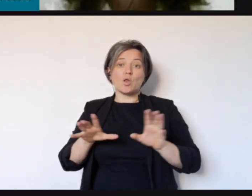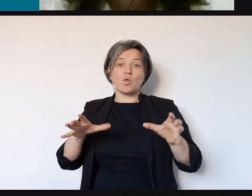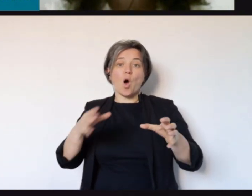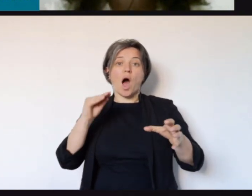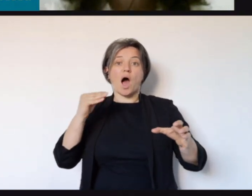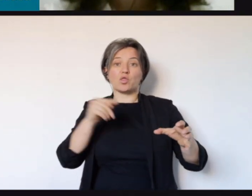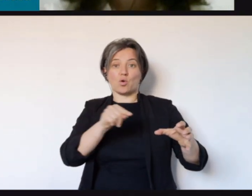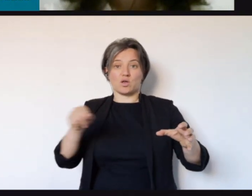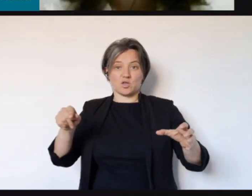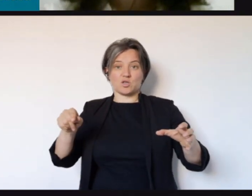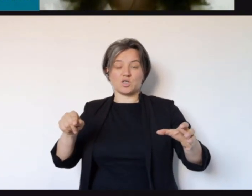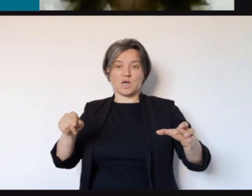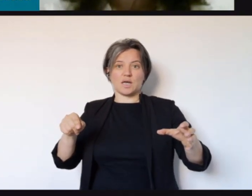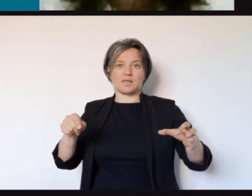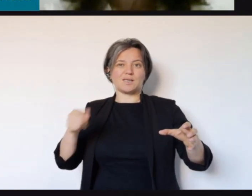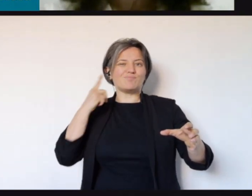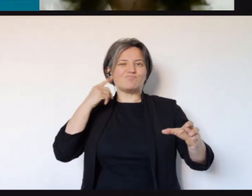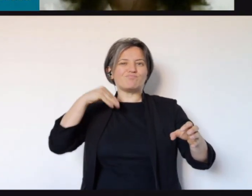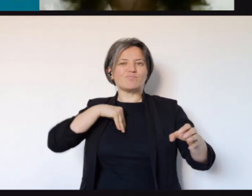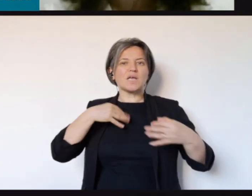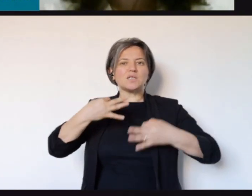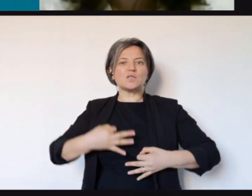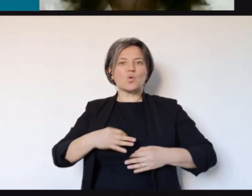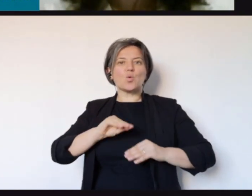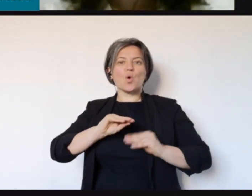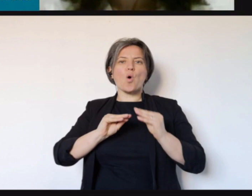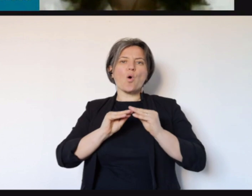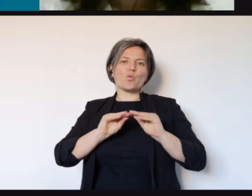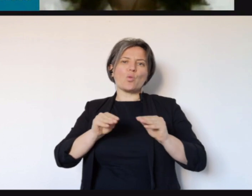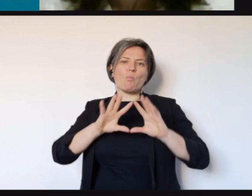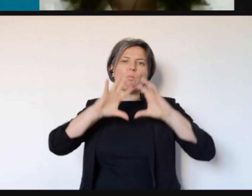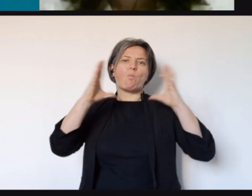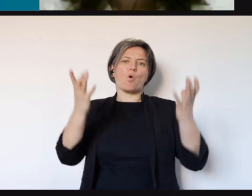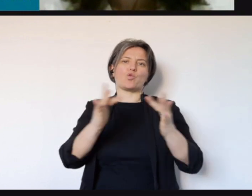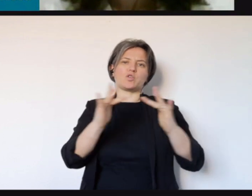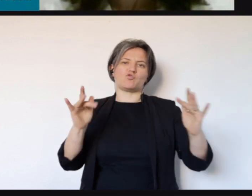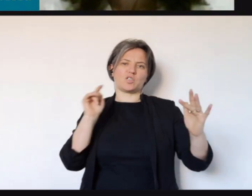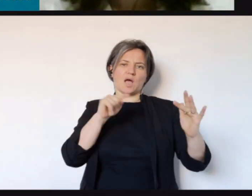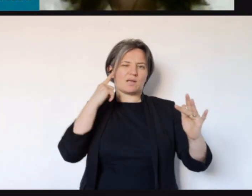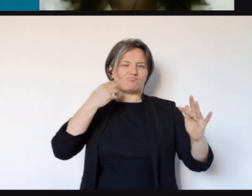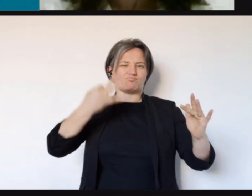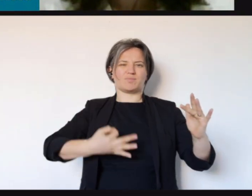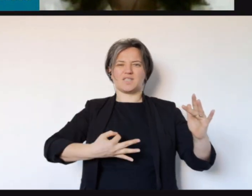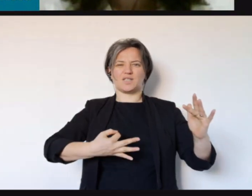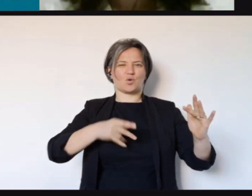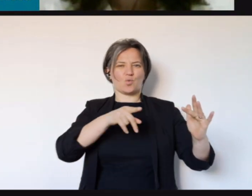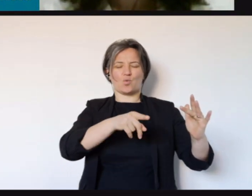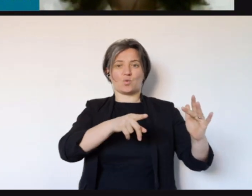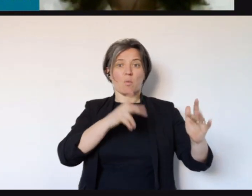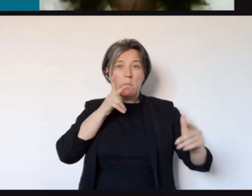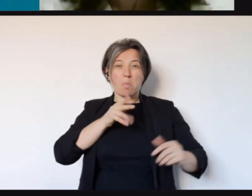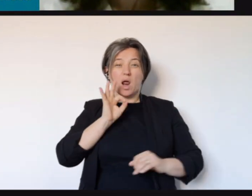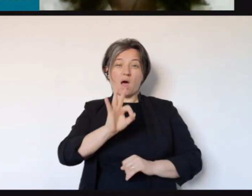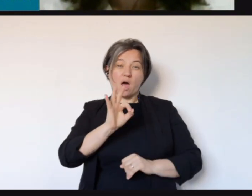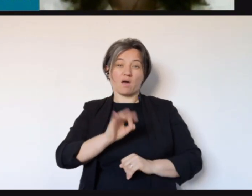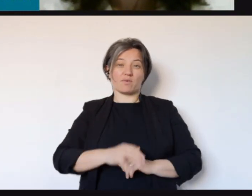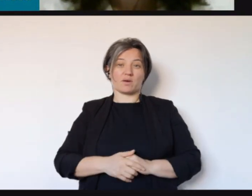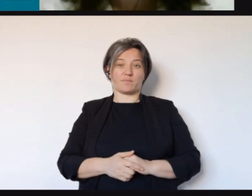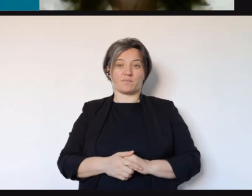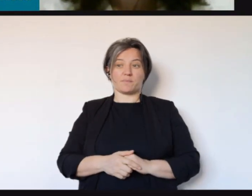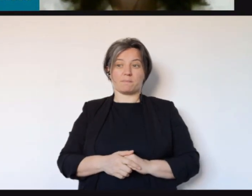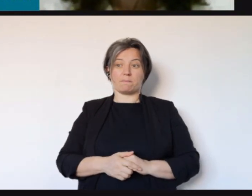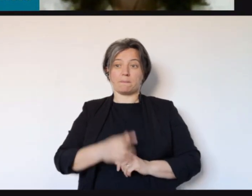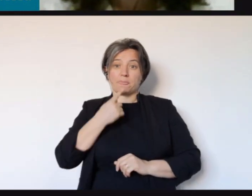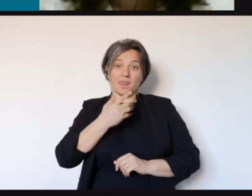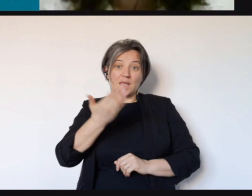adolescenti specialmente sono più sicuri nel mondo digitale, sono bravissimi nel